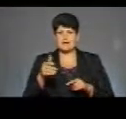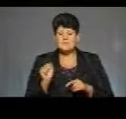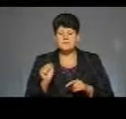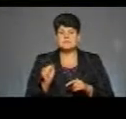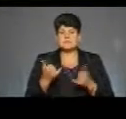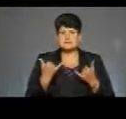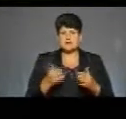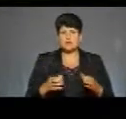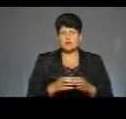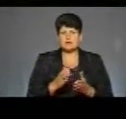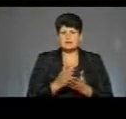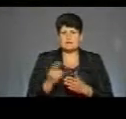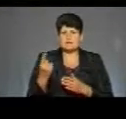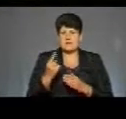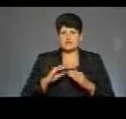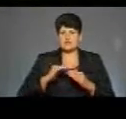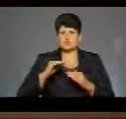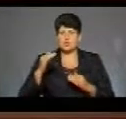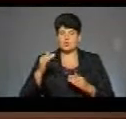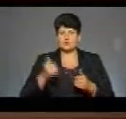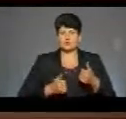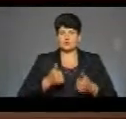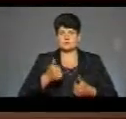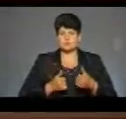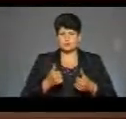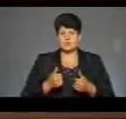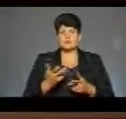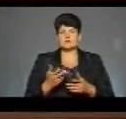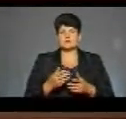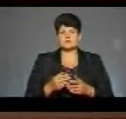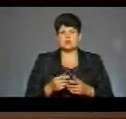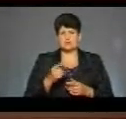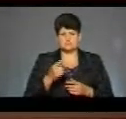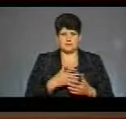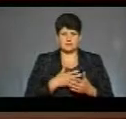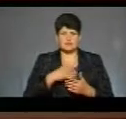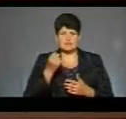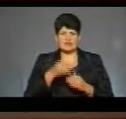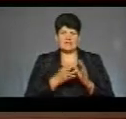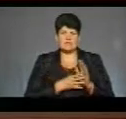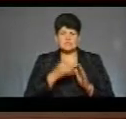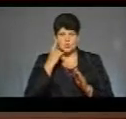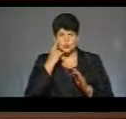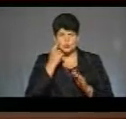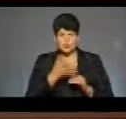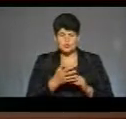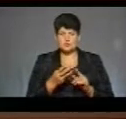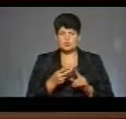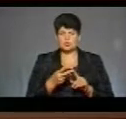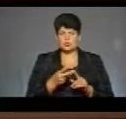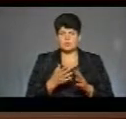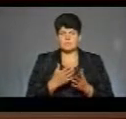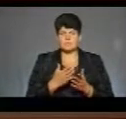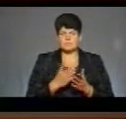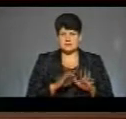команда знаходиться на першій сходинці турнірної таблиці з активом 19 очок. На другому місці – Поділля з Хмельницького, третьому